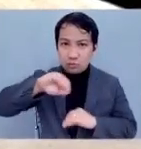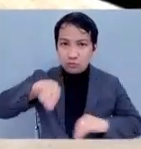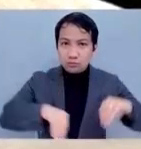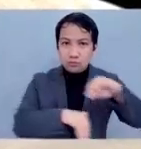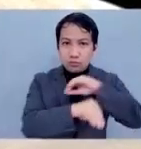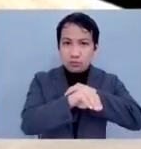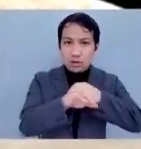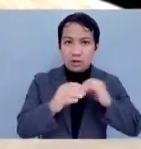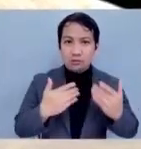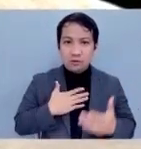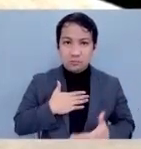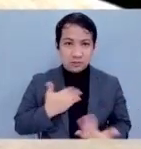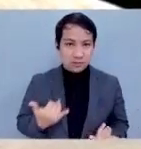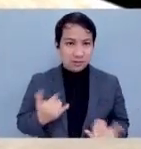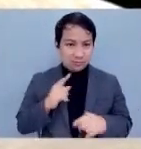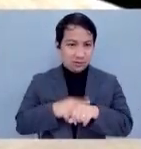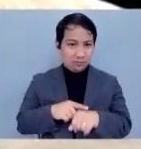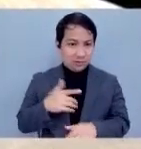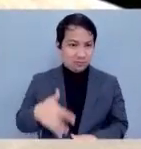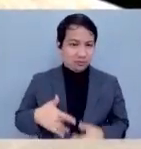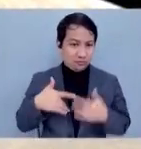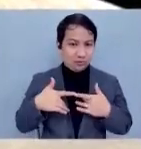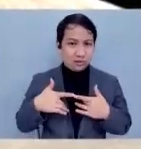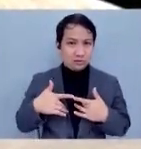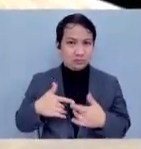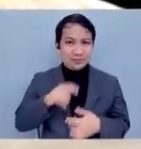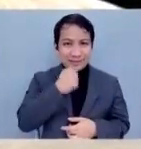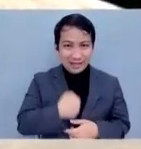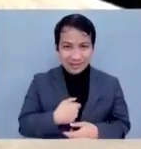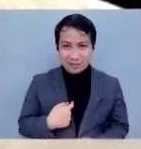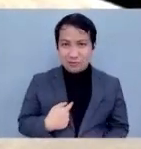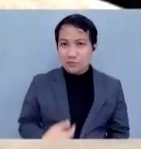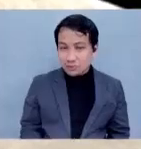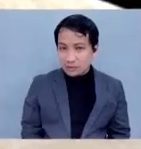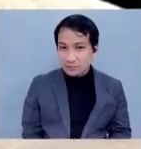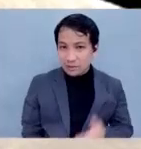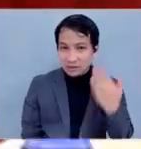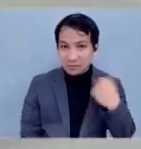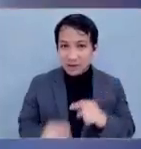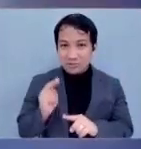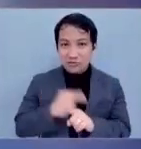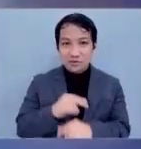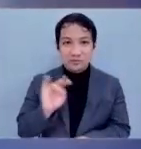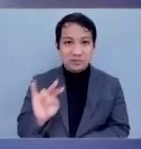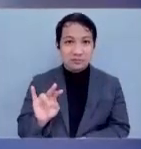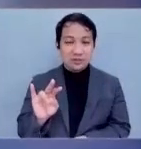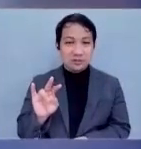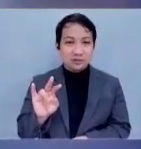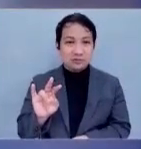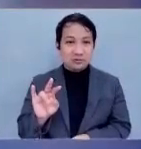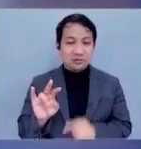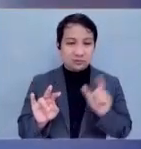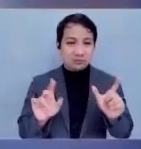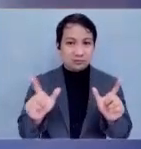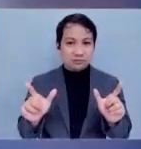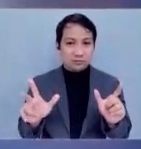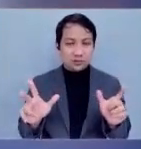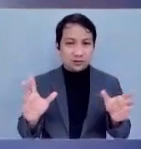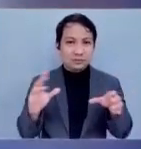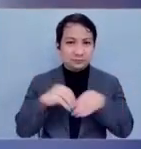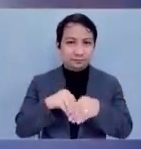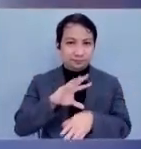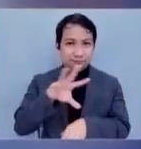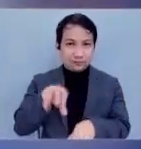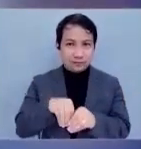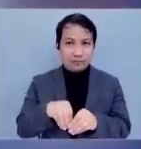my life? Nauna nang itinanggi ni Duterte noong November 7, 2023 ang aligasyon ng partisipasyon niya sa